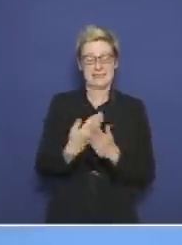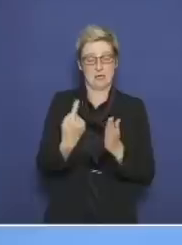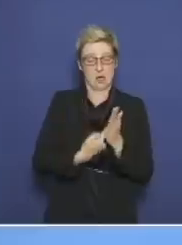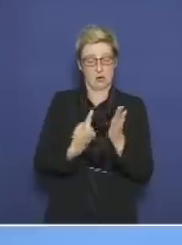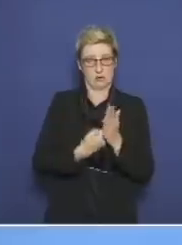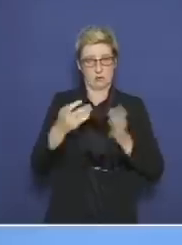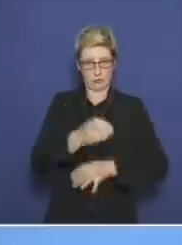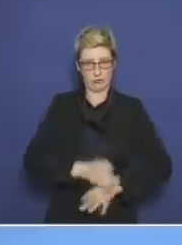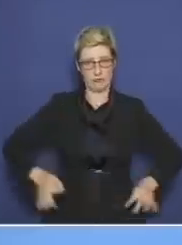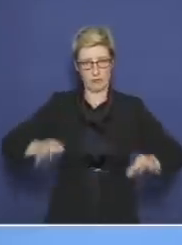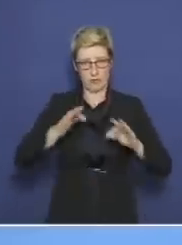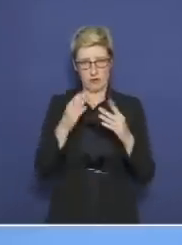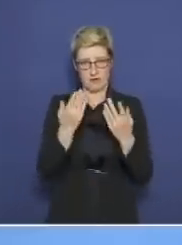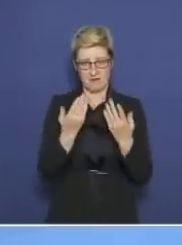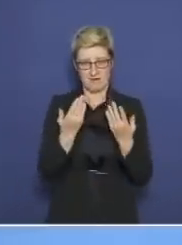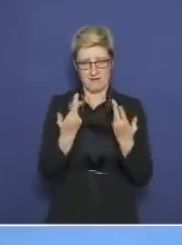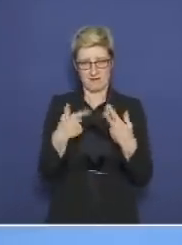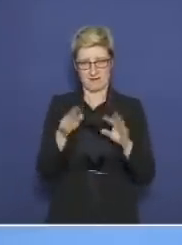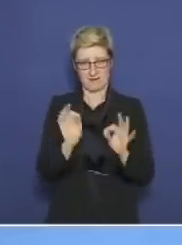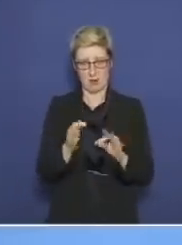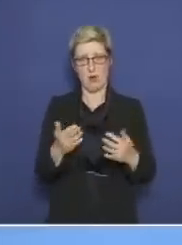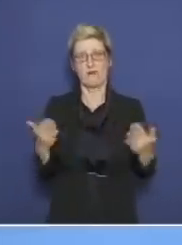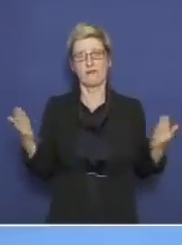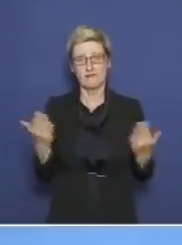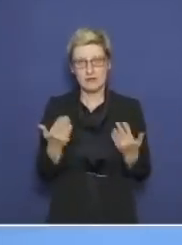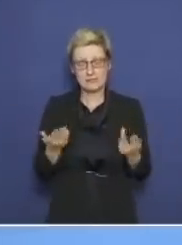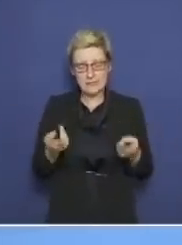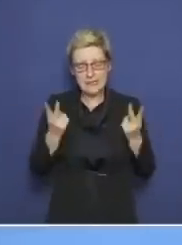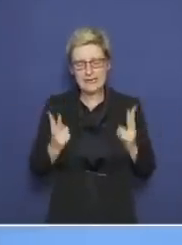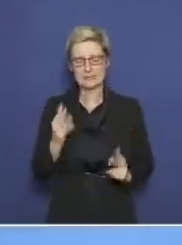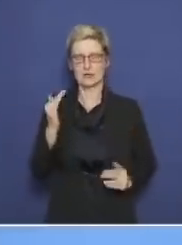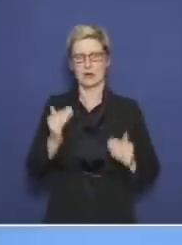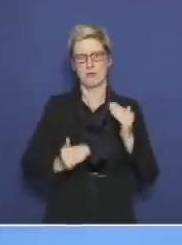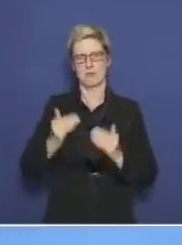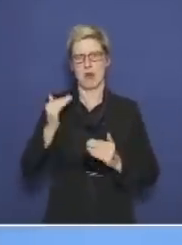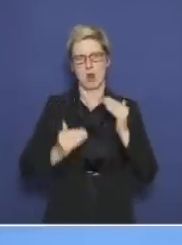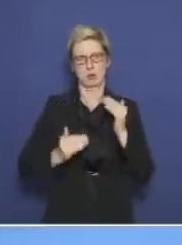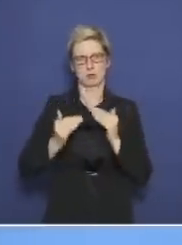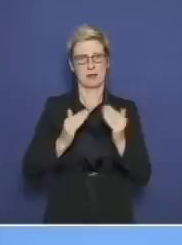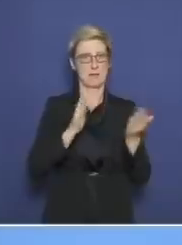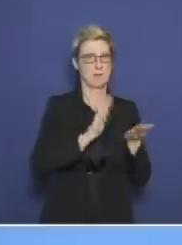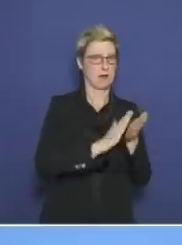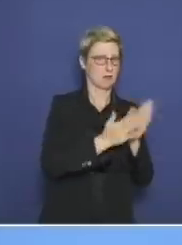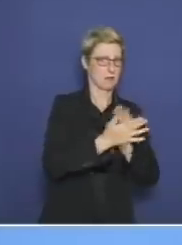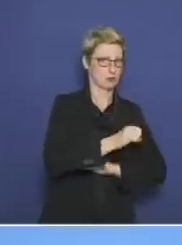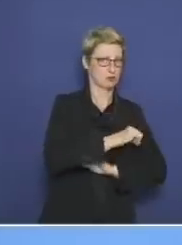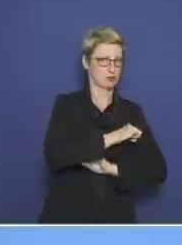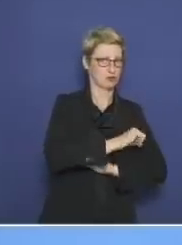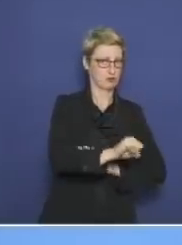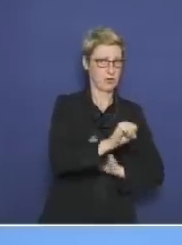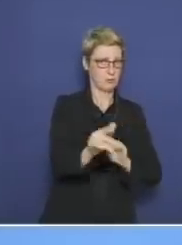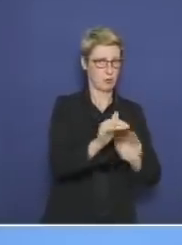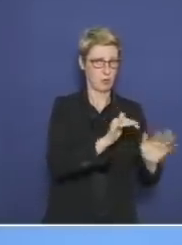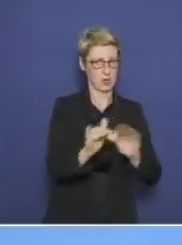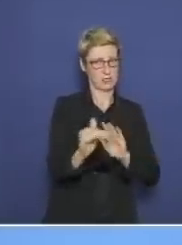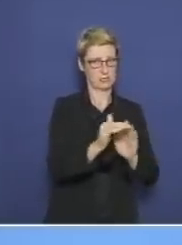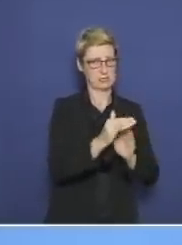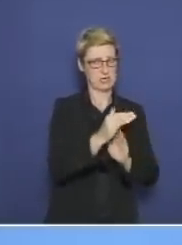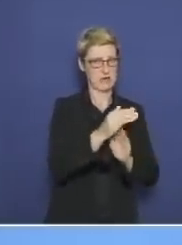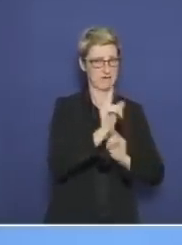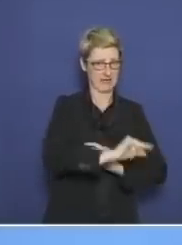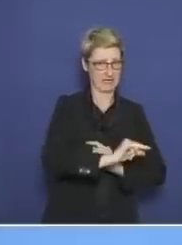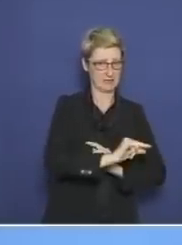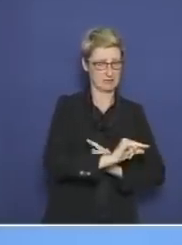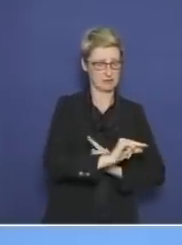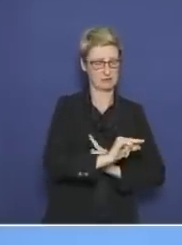in dieser Pandemie ist es ja, die richtige Balance zu finden zwischen pragmatisch, schnell, unbürokratisch. Das ist das gleiche